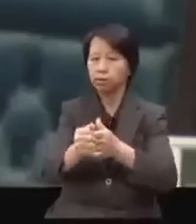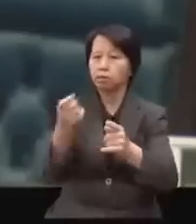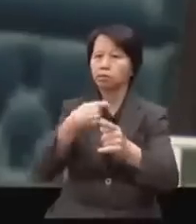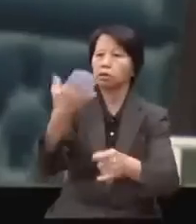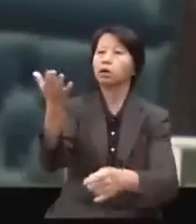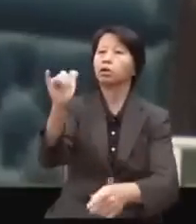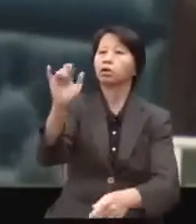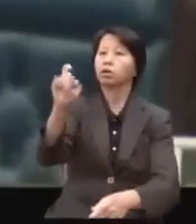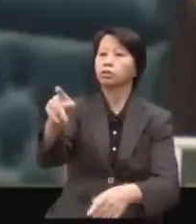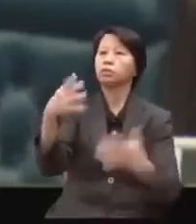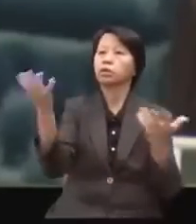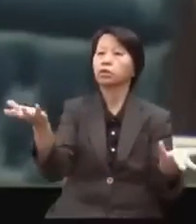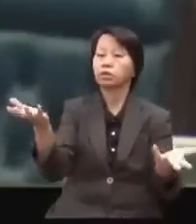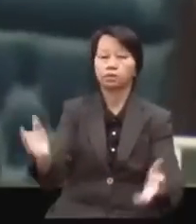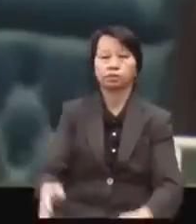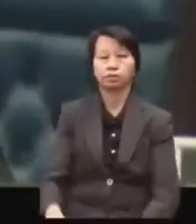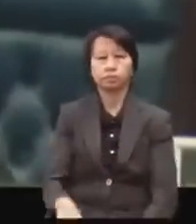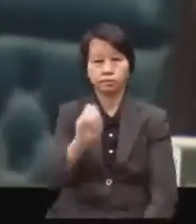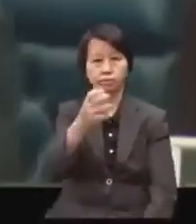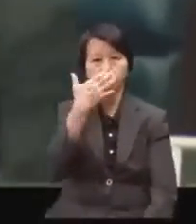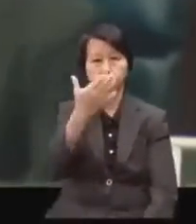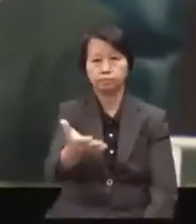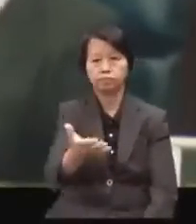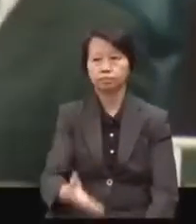daripada yang dibutuhkan